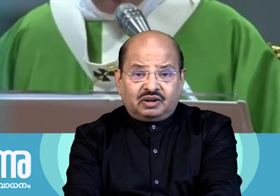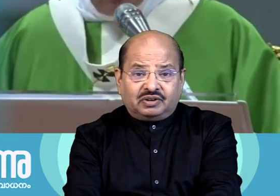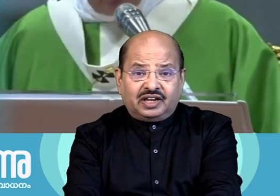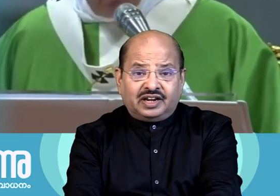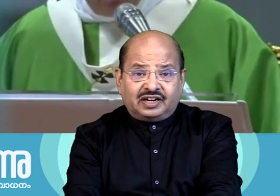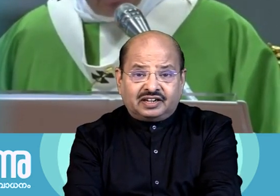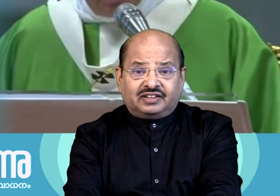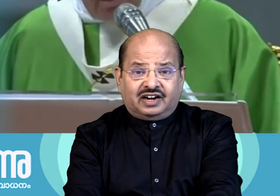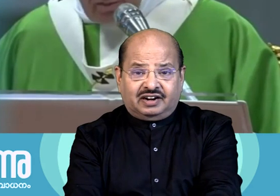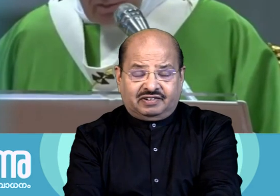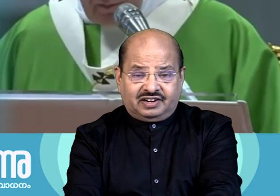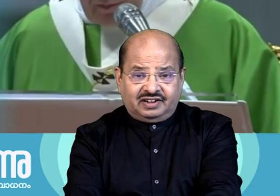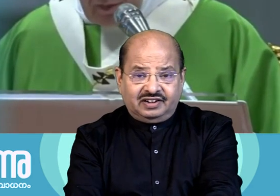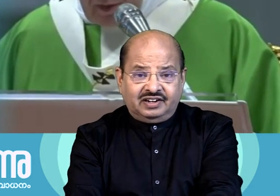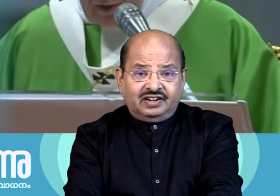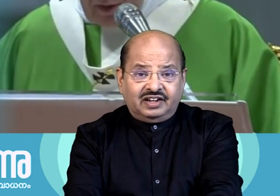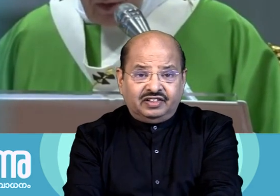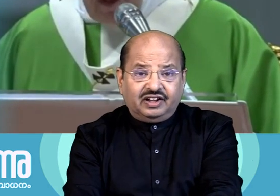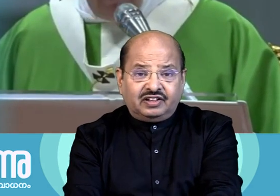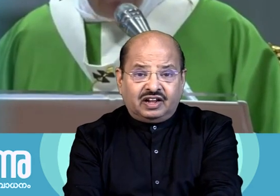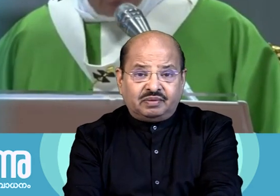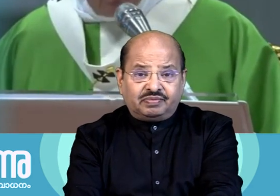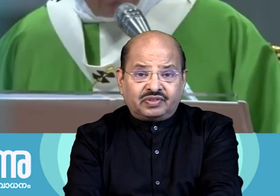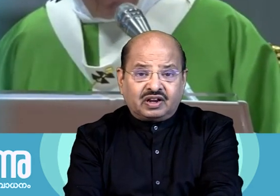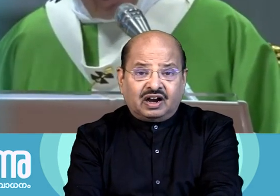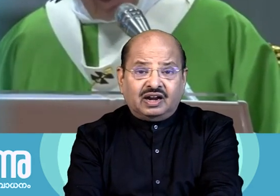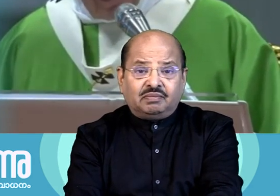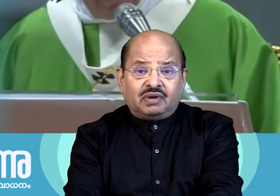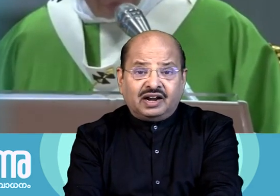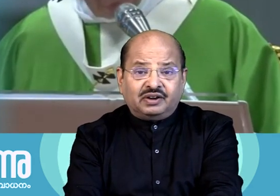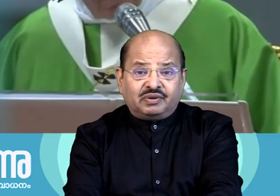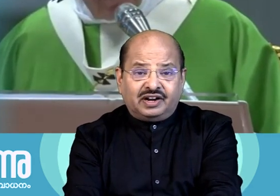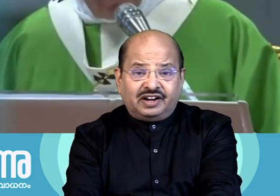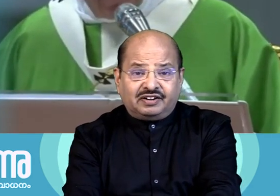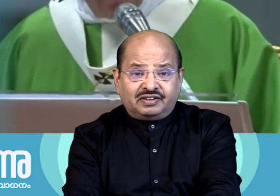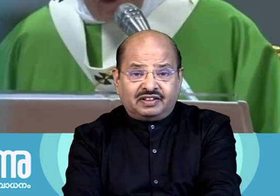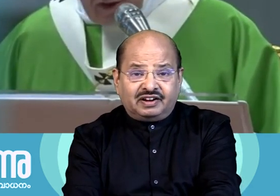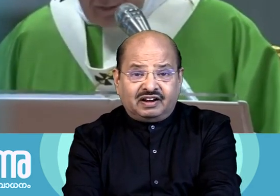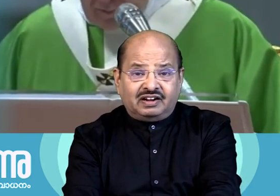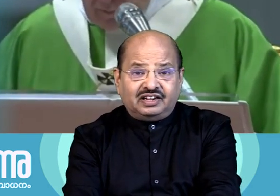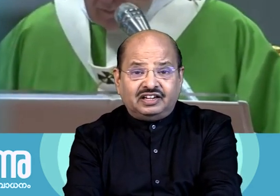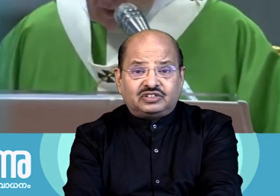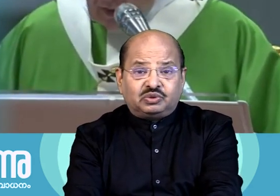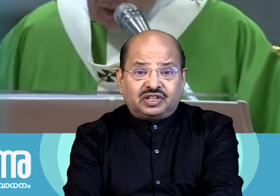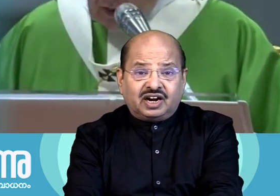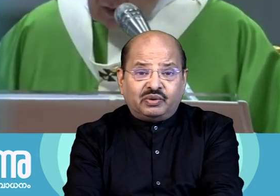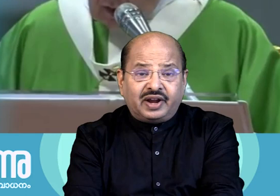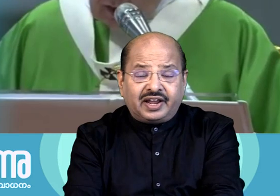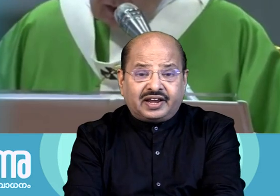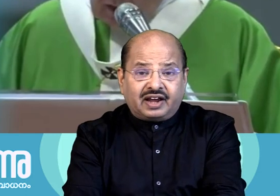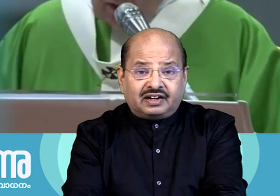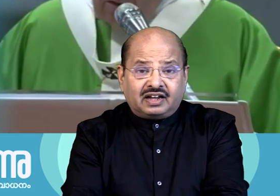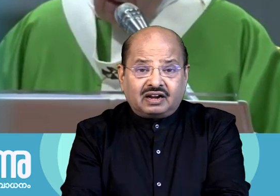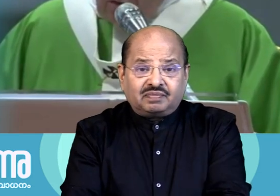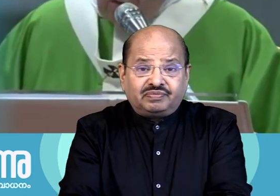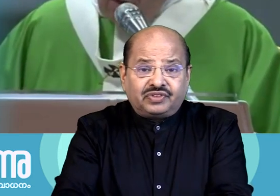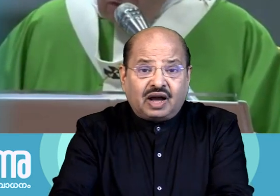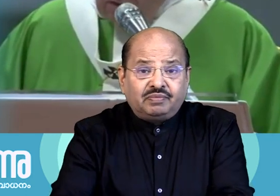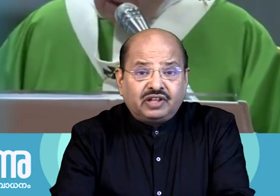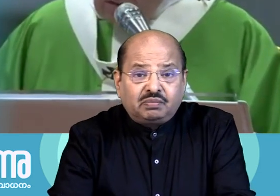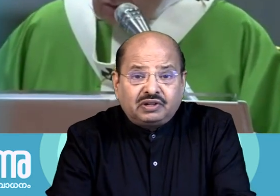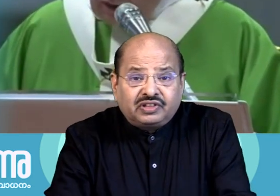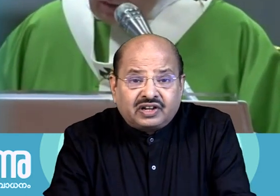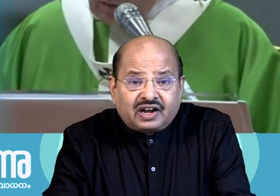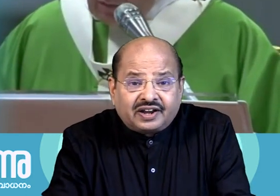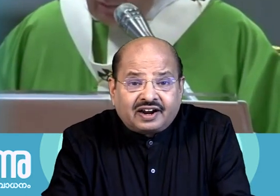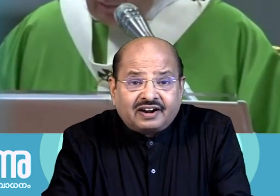ഏറ്റെടുക്കാൻ തുടങ്ങുന്ന ഈ ഘട്ടത്തിലാണവർ. എന്നിരുന്നാലും കാലം മാറിക്കൊണ്ടിരിക്കുന്നതിനാൽ ഈ ചോദ്യങ്ങൾ ഉന്നയിക്കാൻ